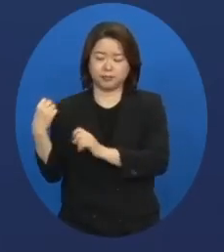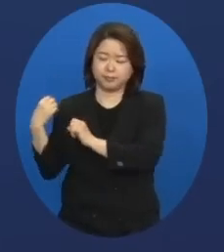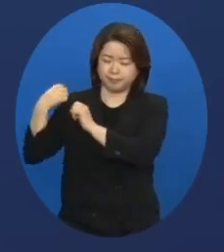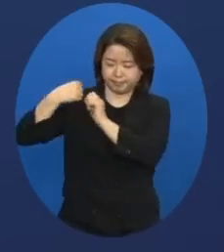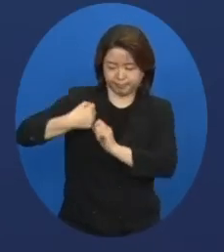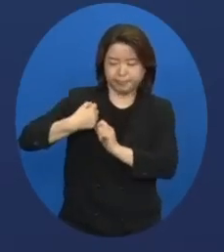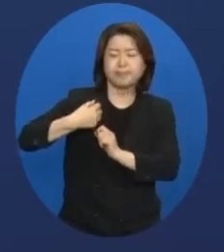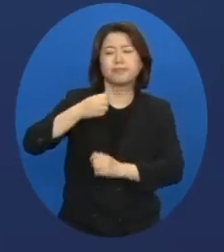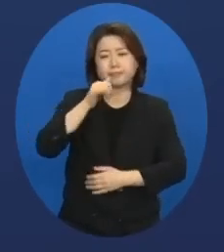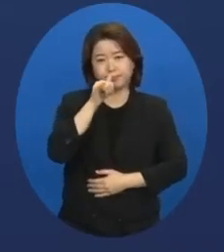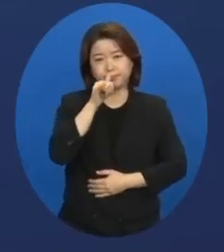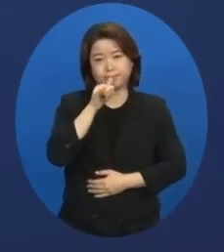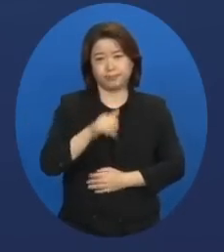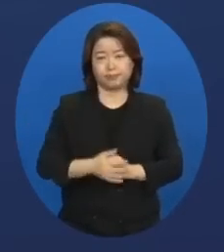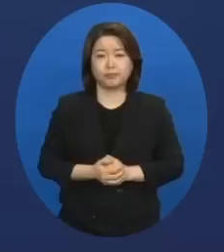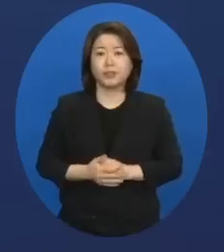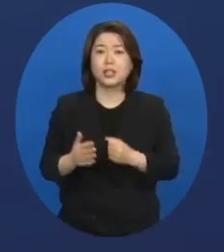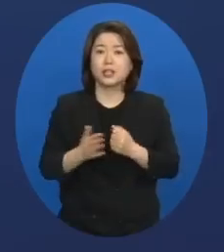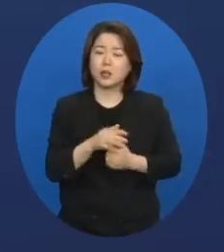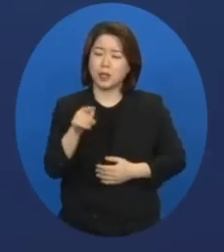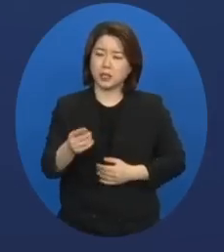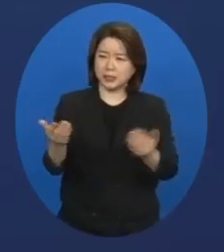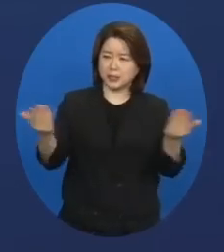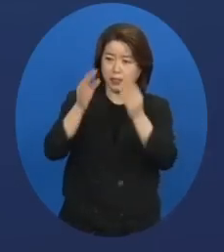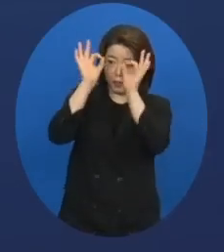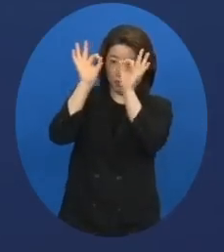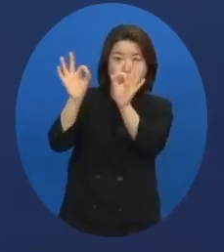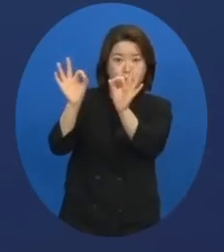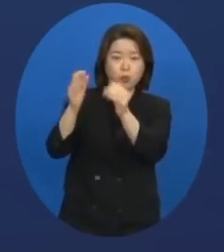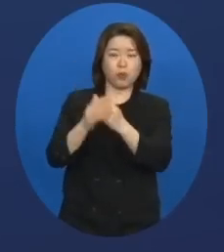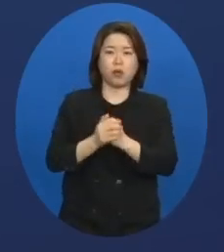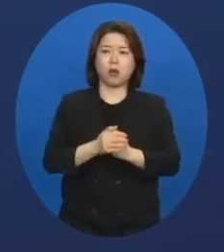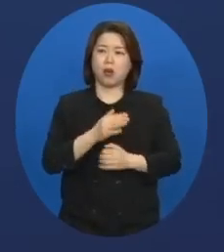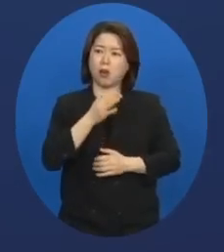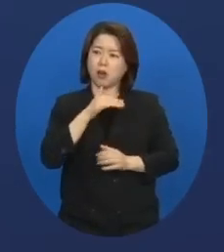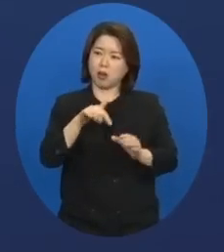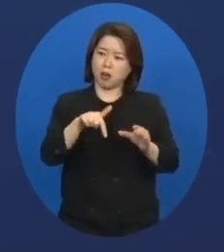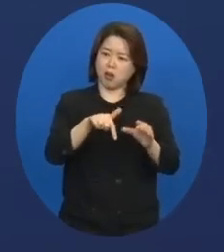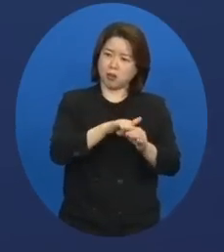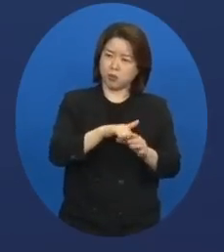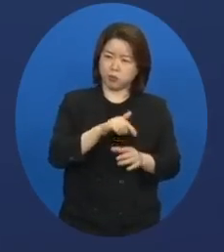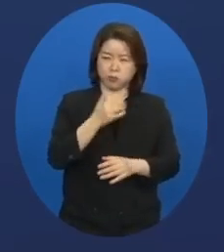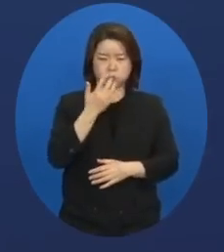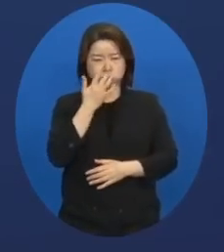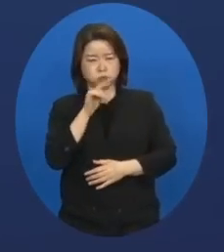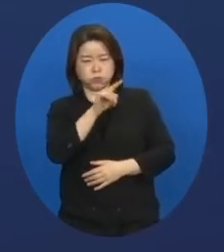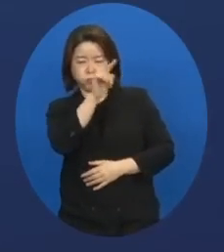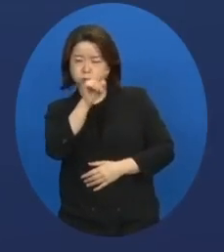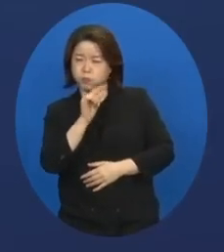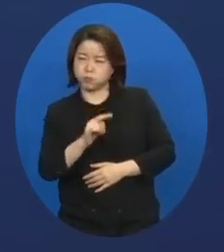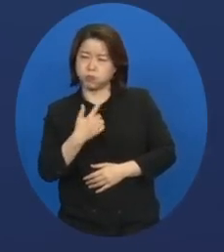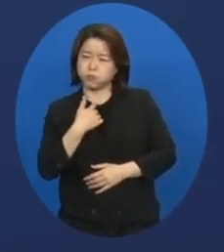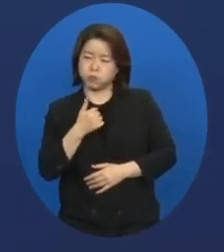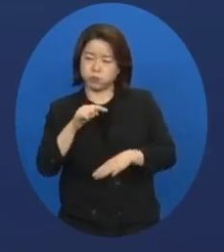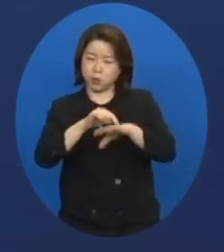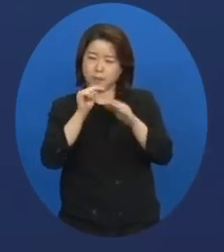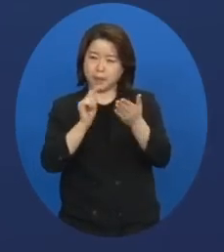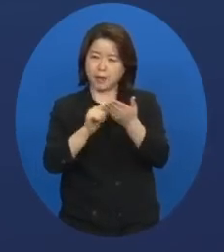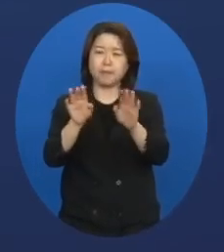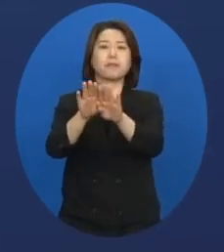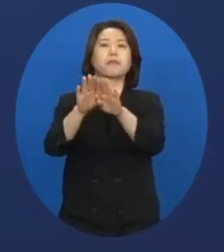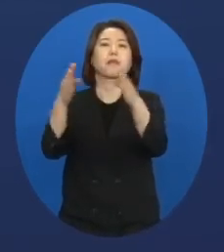졌습니다. 그래서 그 일을 보고 기독교에 대해서 의구심을 가졌던 많은 사람들의 마음이 열린